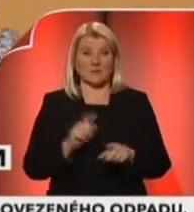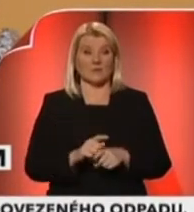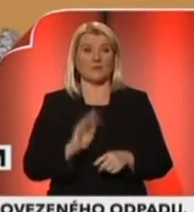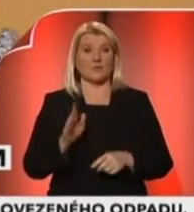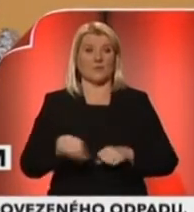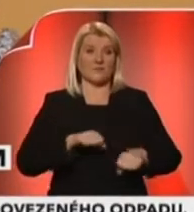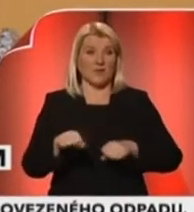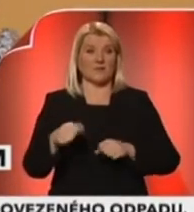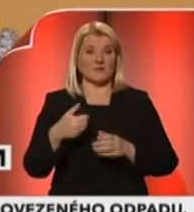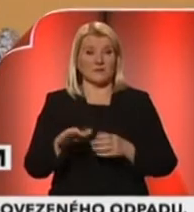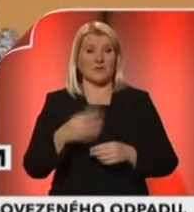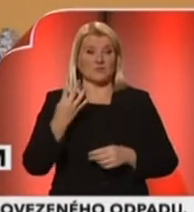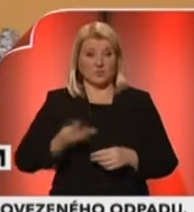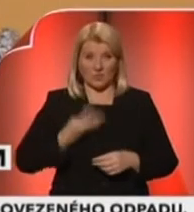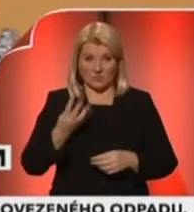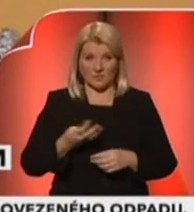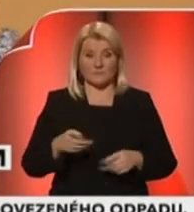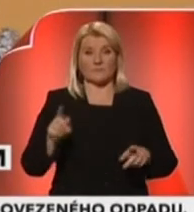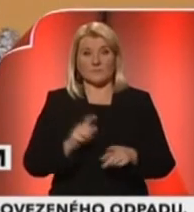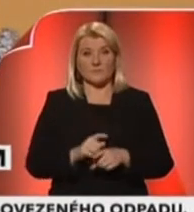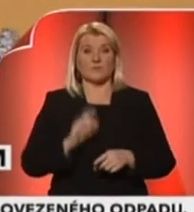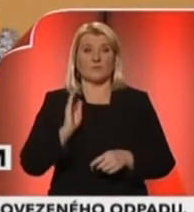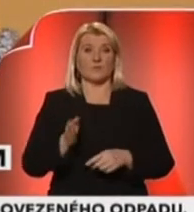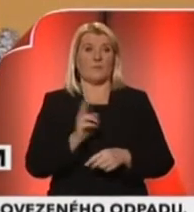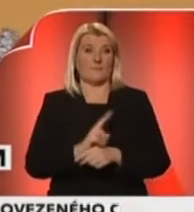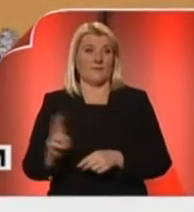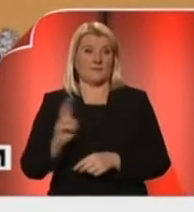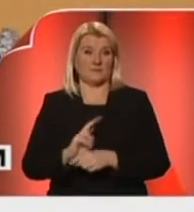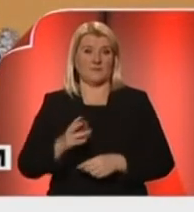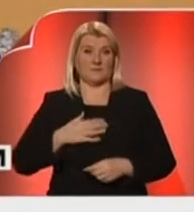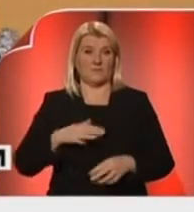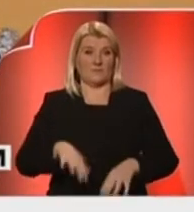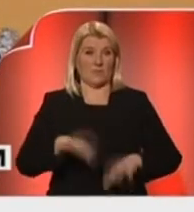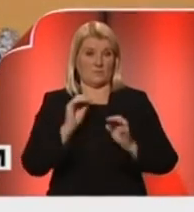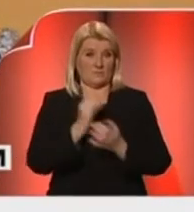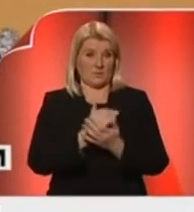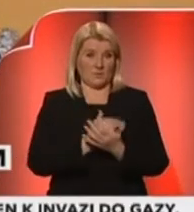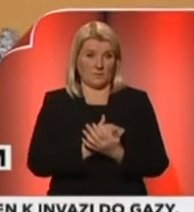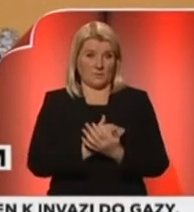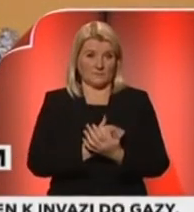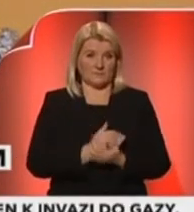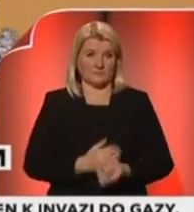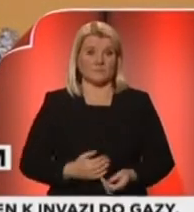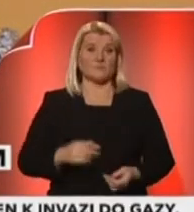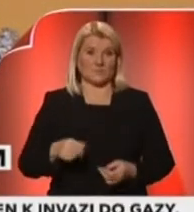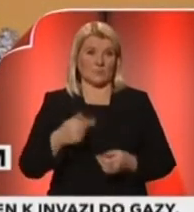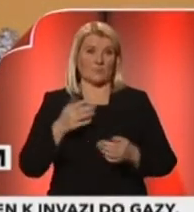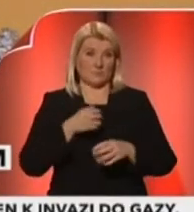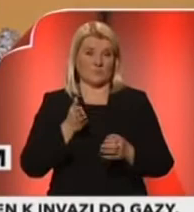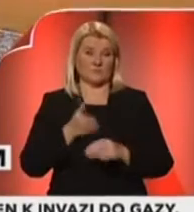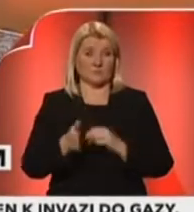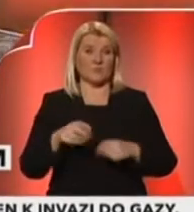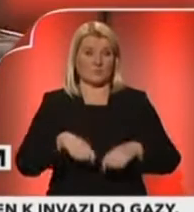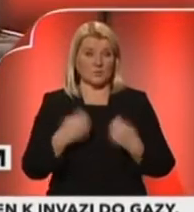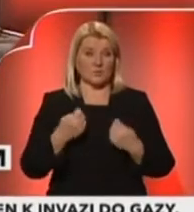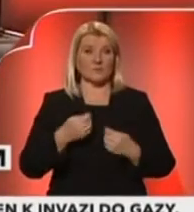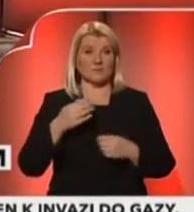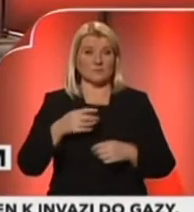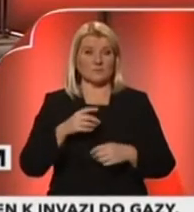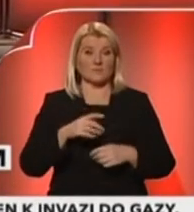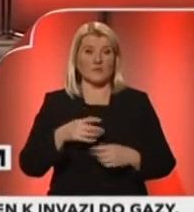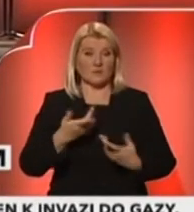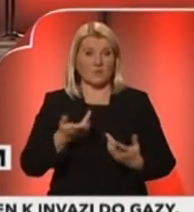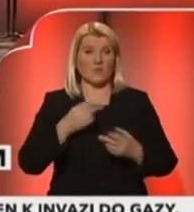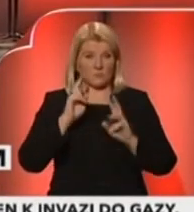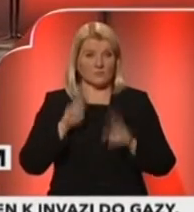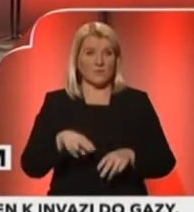povládne 4 roky a budeme tak moci plnit náš volební program. Ta to jednání je jasné, nebyla od začátku pane starosto, vy